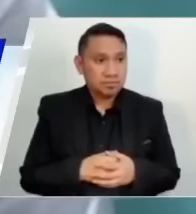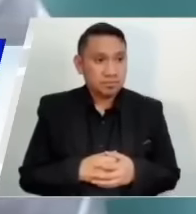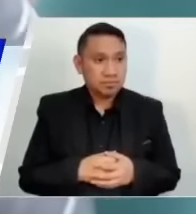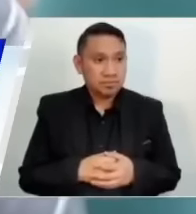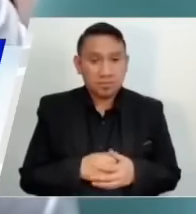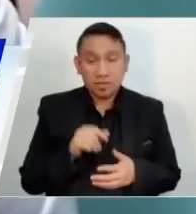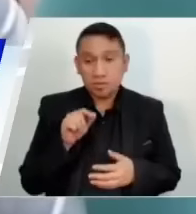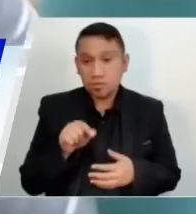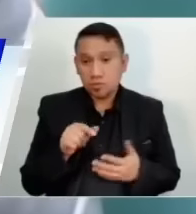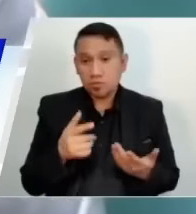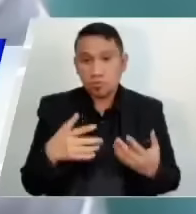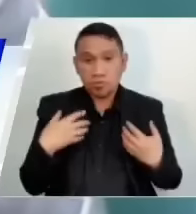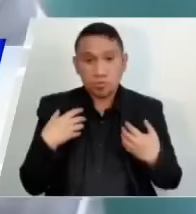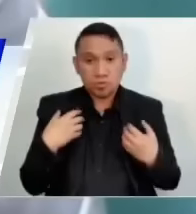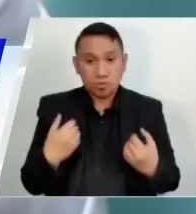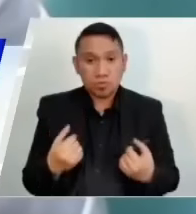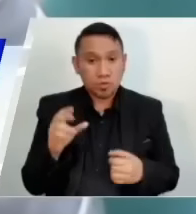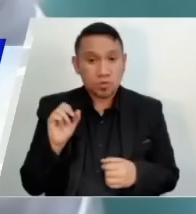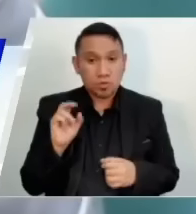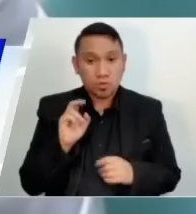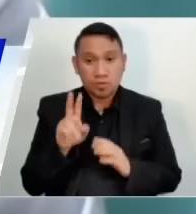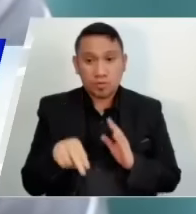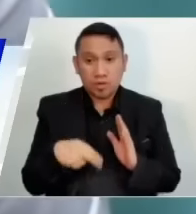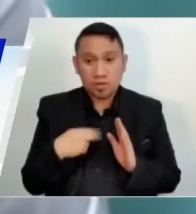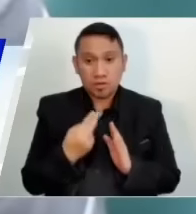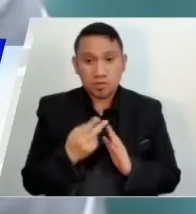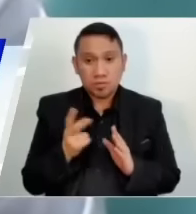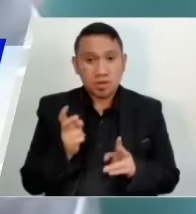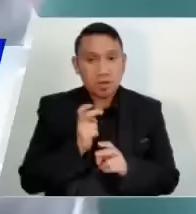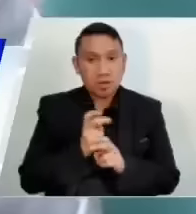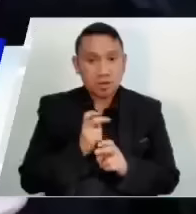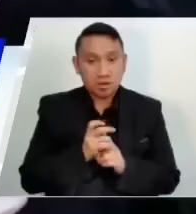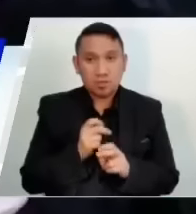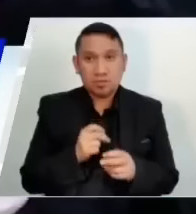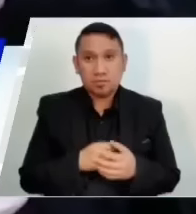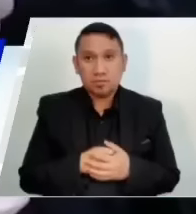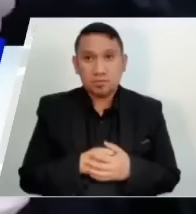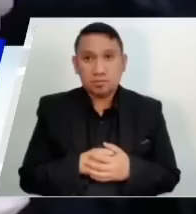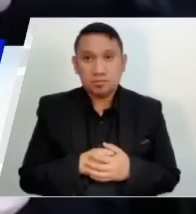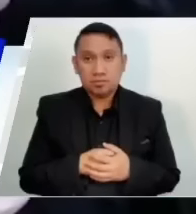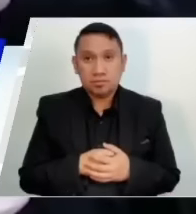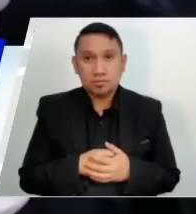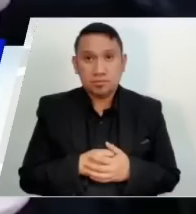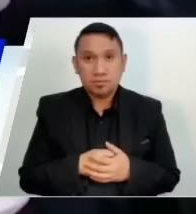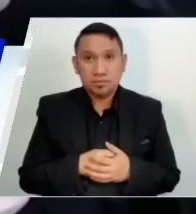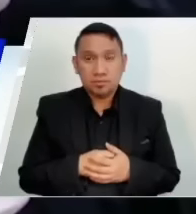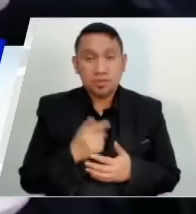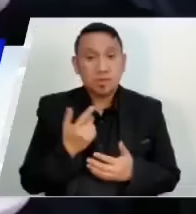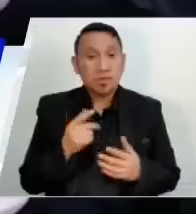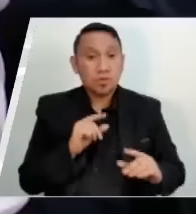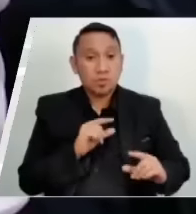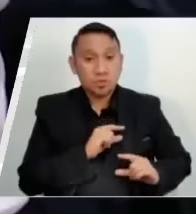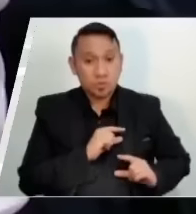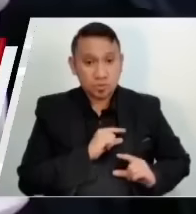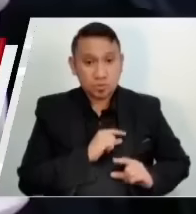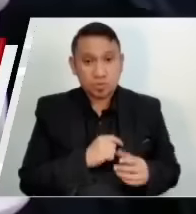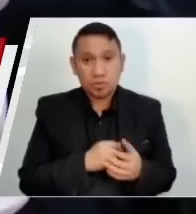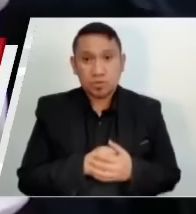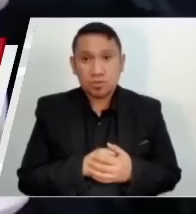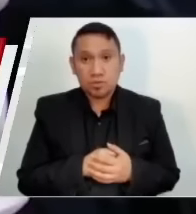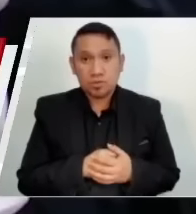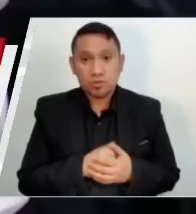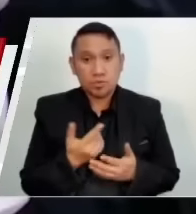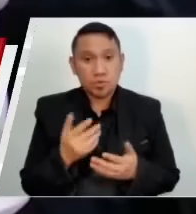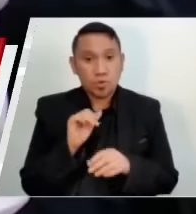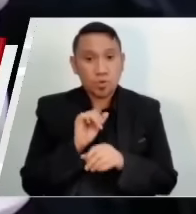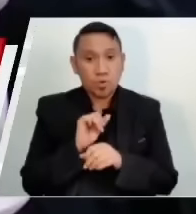Yung 12 hours po parang mahirap po na street duty po yan eh. Security guards now are looking at deployment for 12 hours,